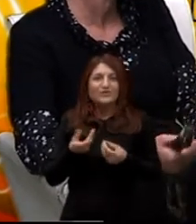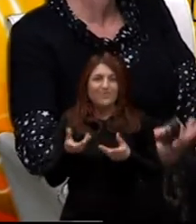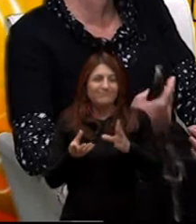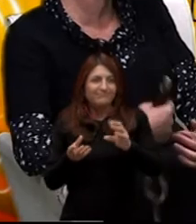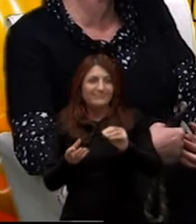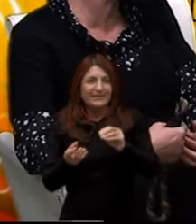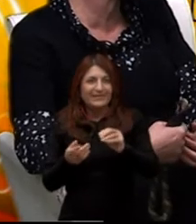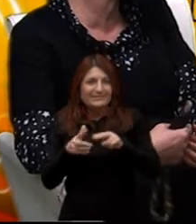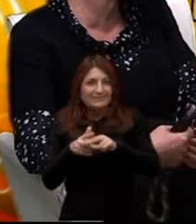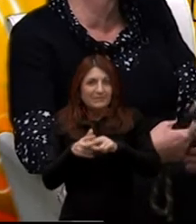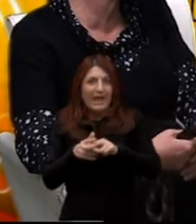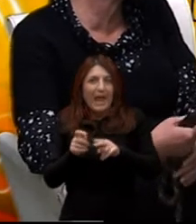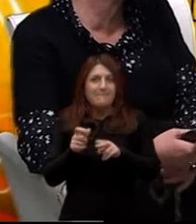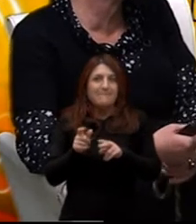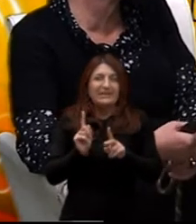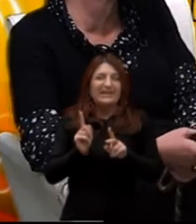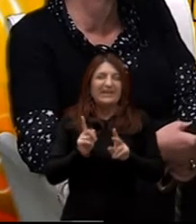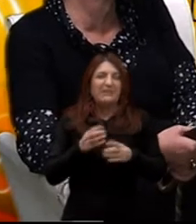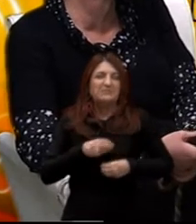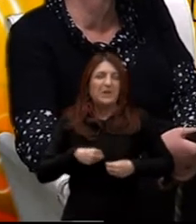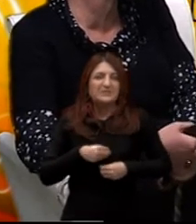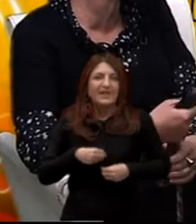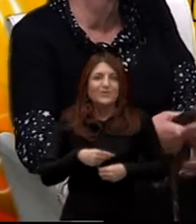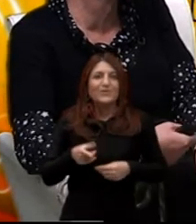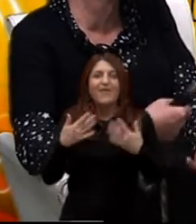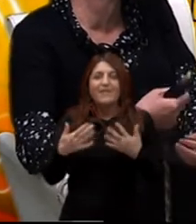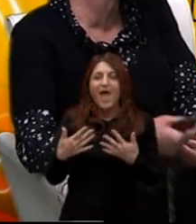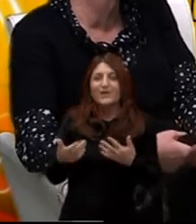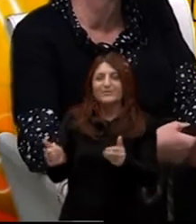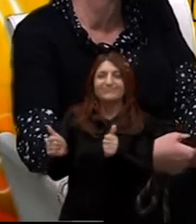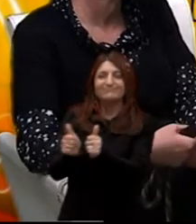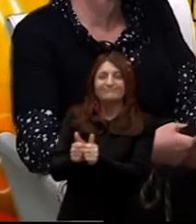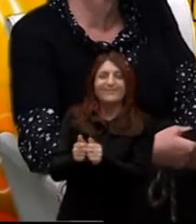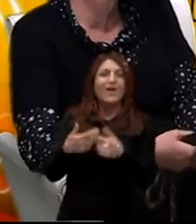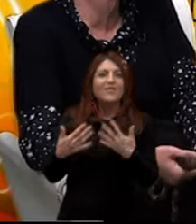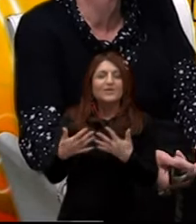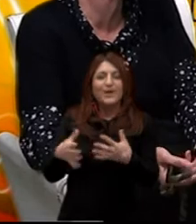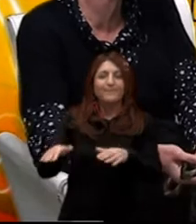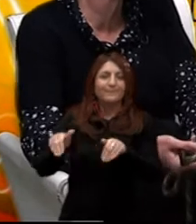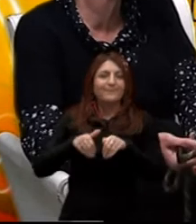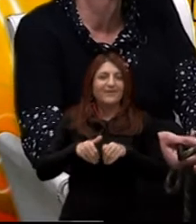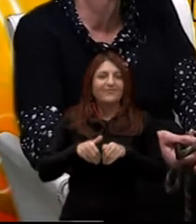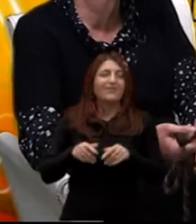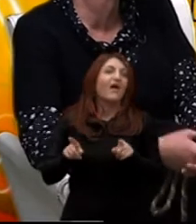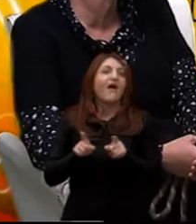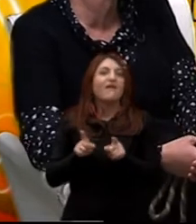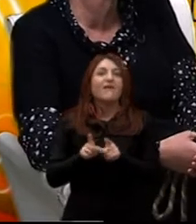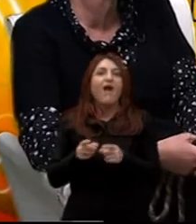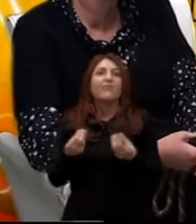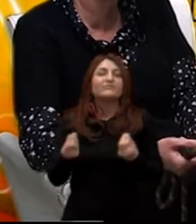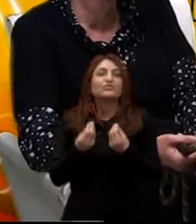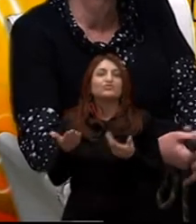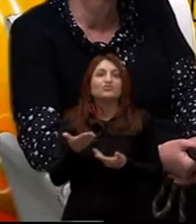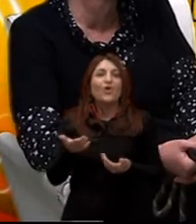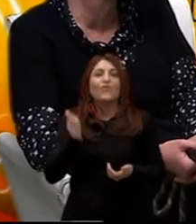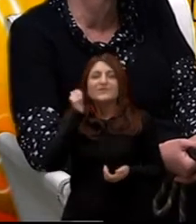osjećaj stavlja u pozadinu i zapravo lakše će ga obraditi, lakše će ga prihvatiti kao nešto što on